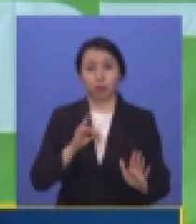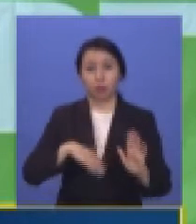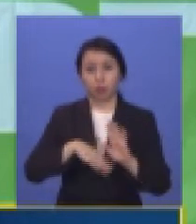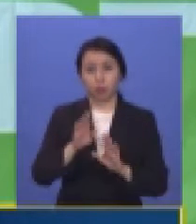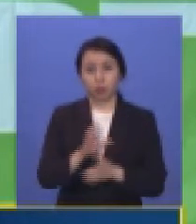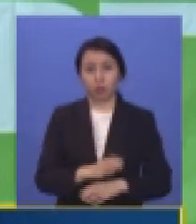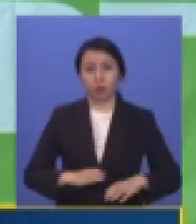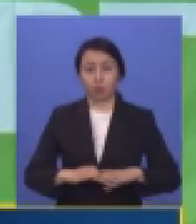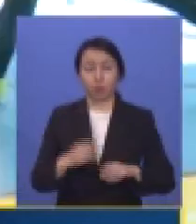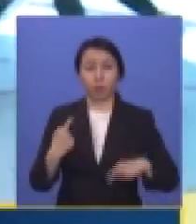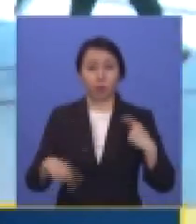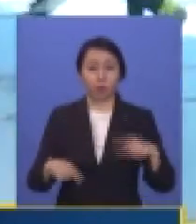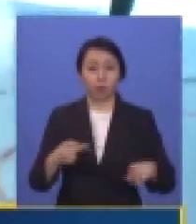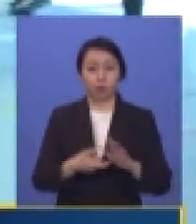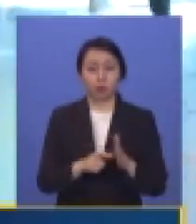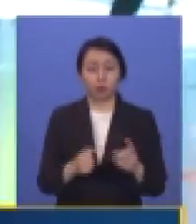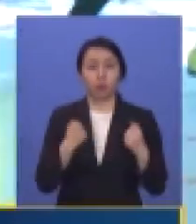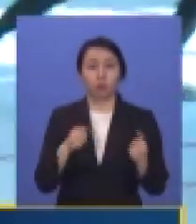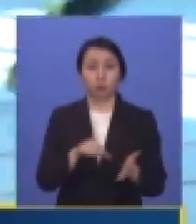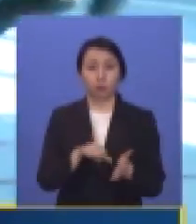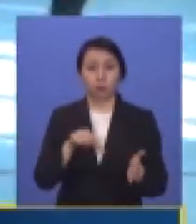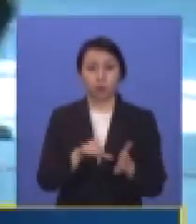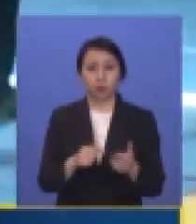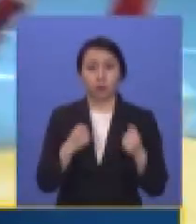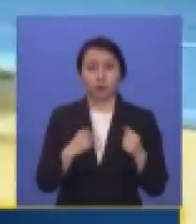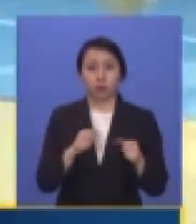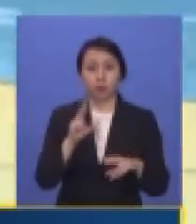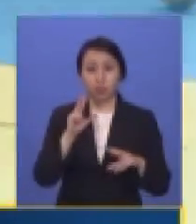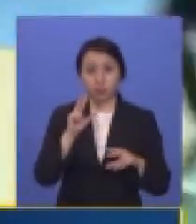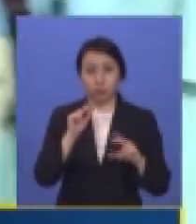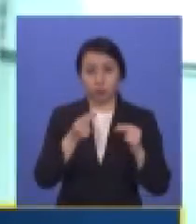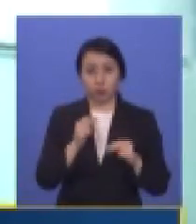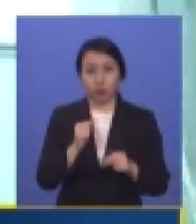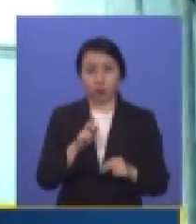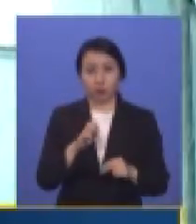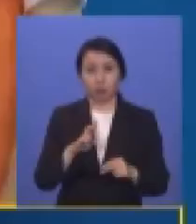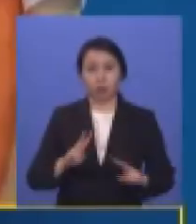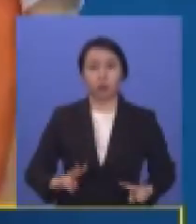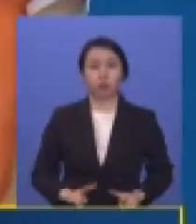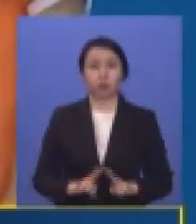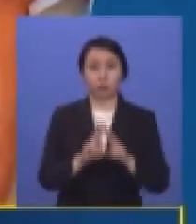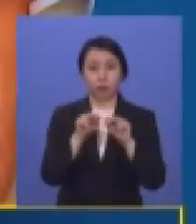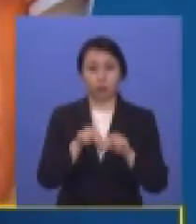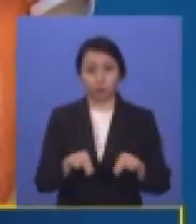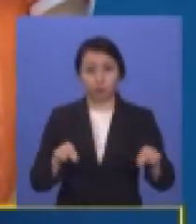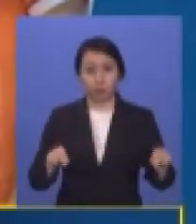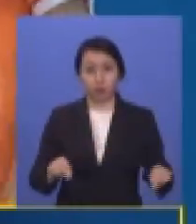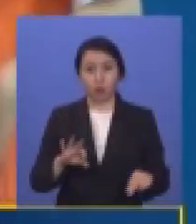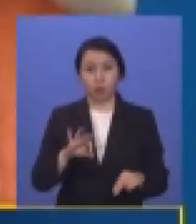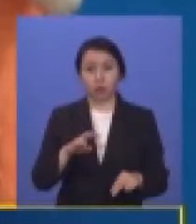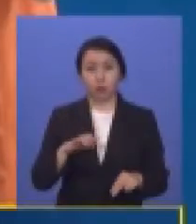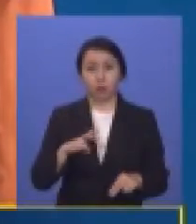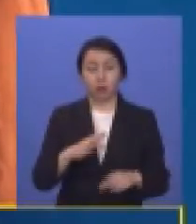лучшие команды по футзалу. В спартакиаде участвуют спортсмены из Шымкента, Актобе, Нур-Султана, Петропавловска,